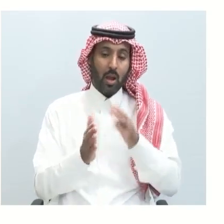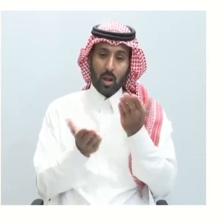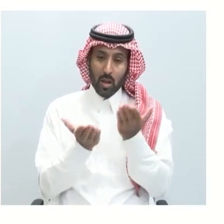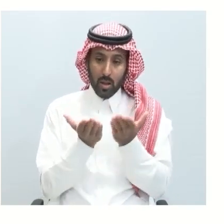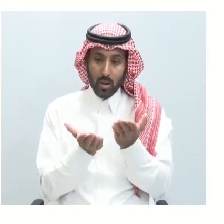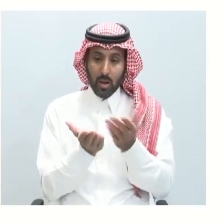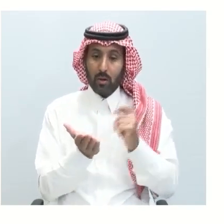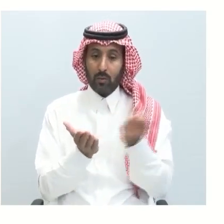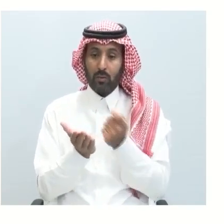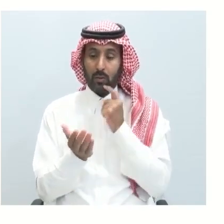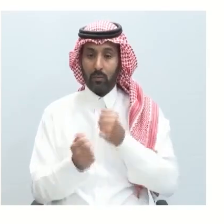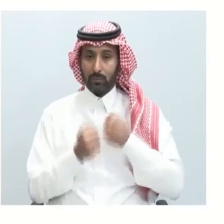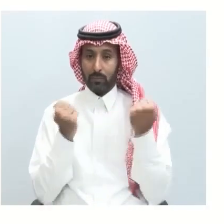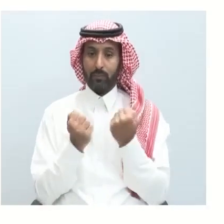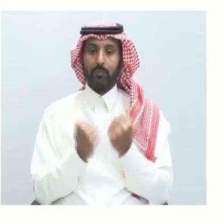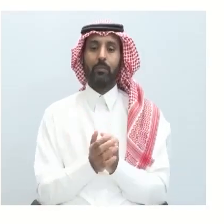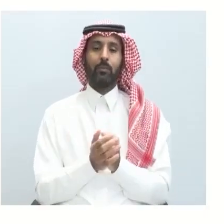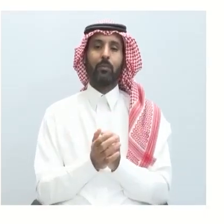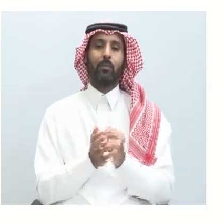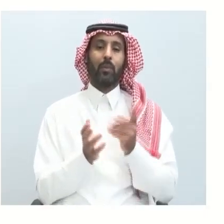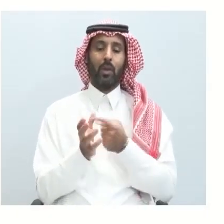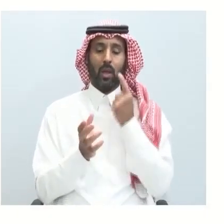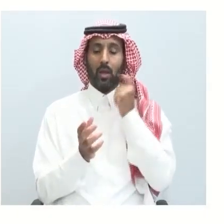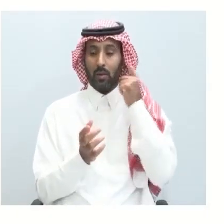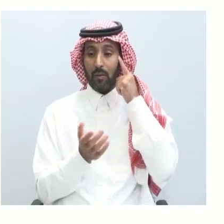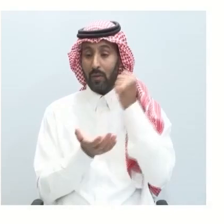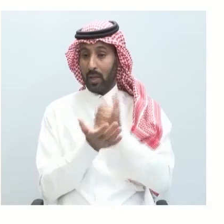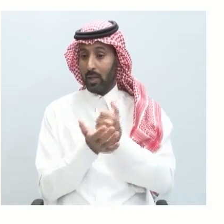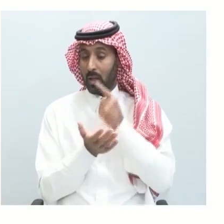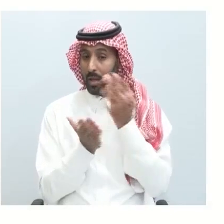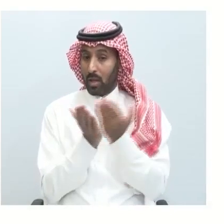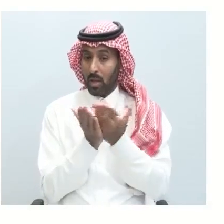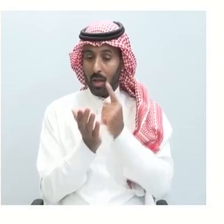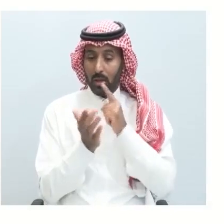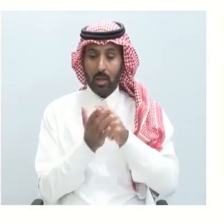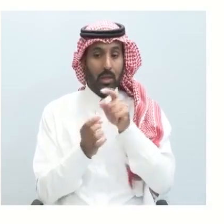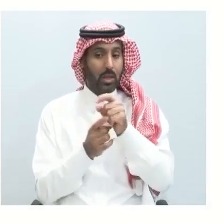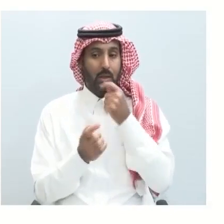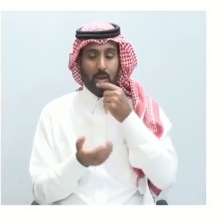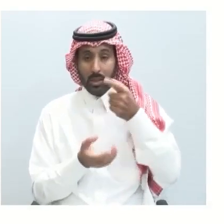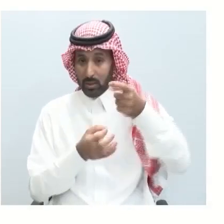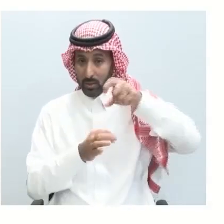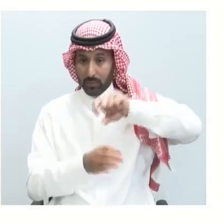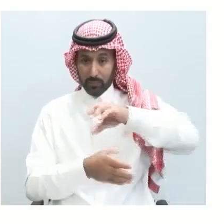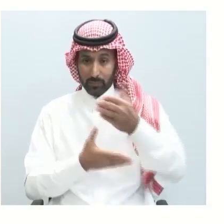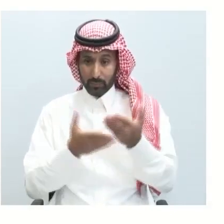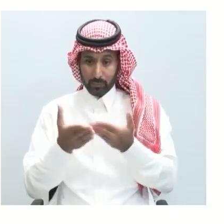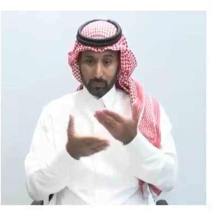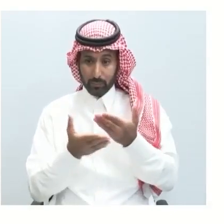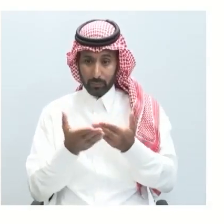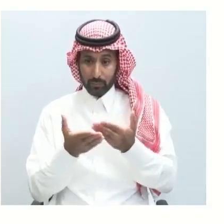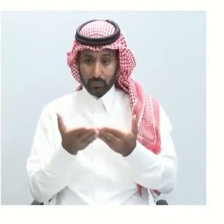حل مسائل تدريبيه الفكره الرئيسه في هذا الدرس يوصف الاتزان الكيميائي بتعبير ثابت